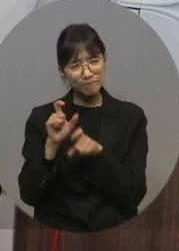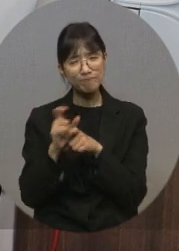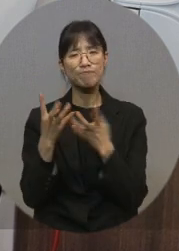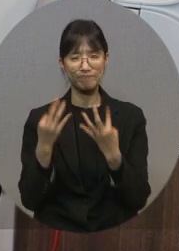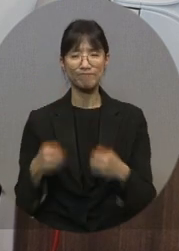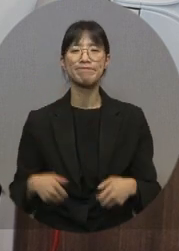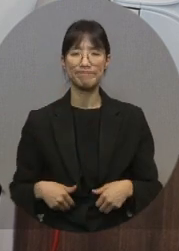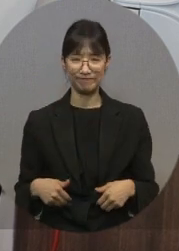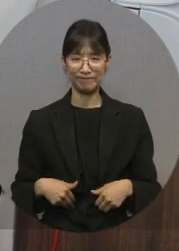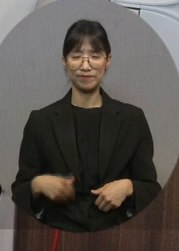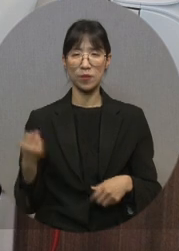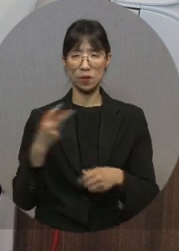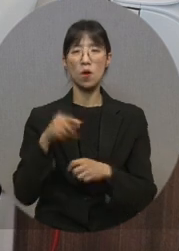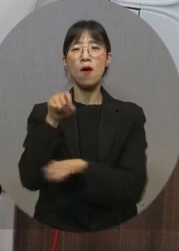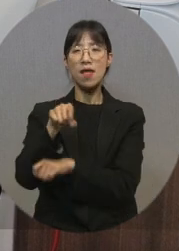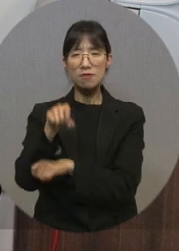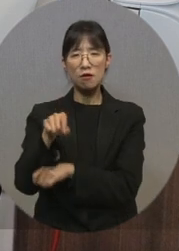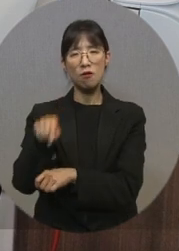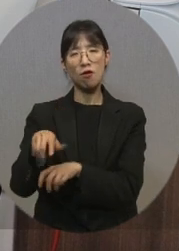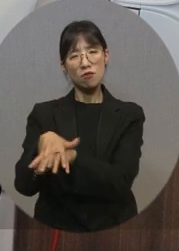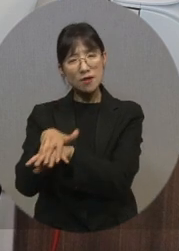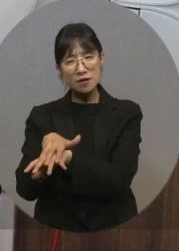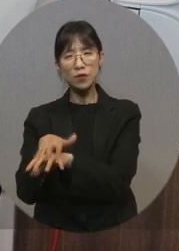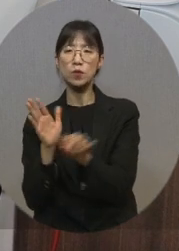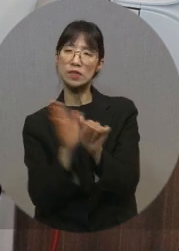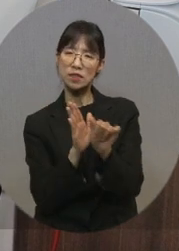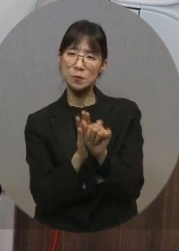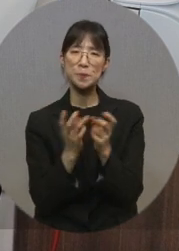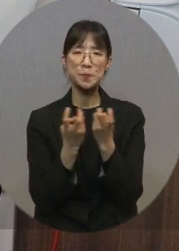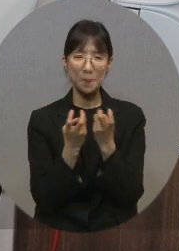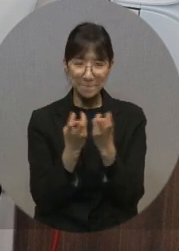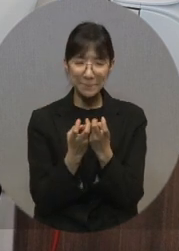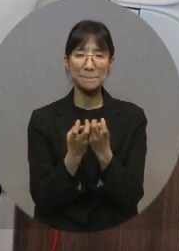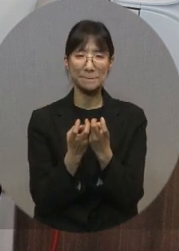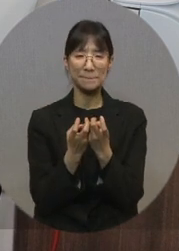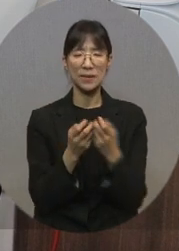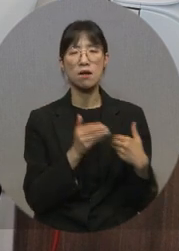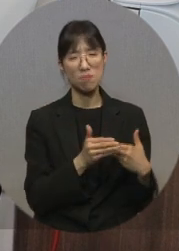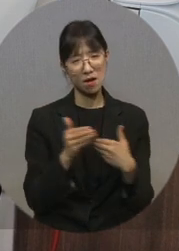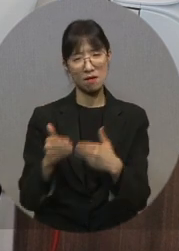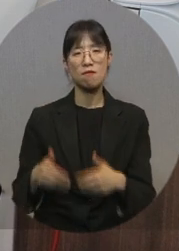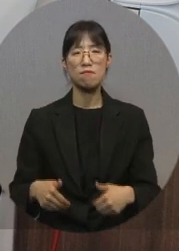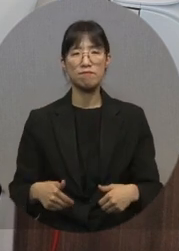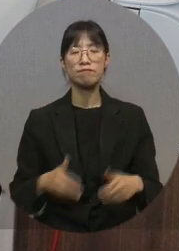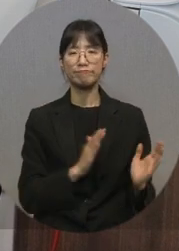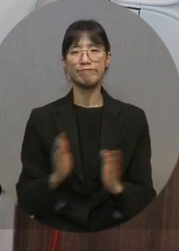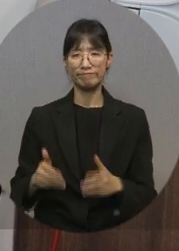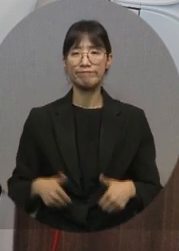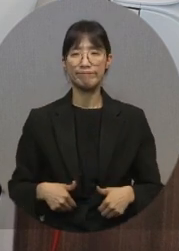같고요. 행정적으로 지원할 수 있는 방법들도 꾸준히 마련해 나가야